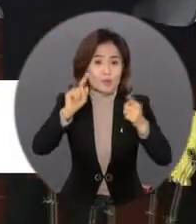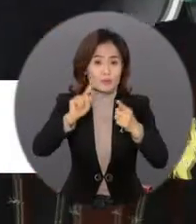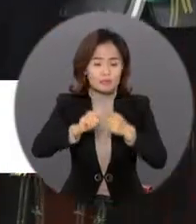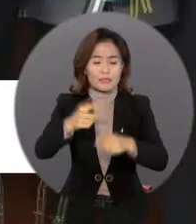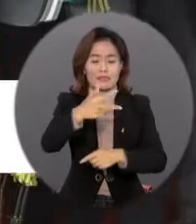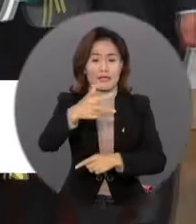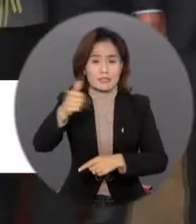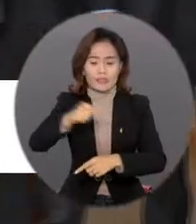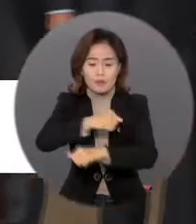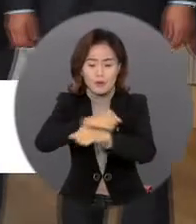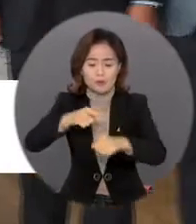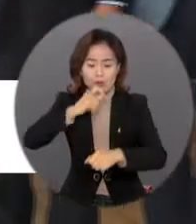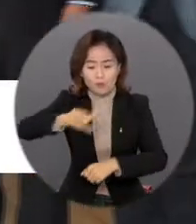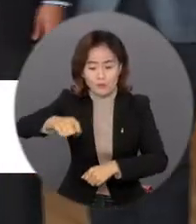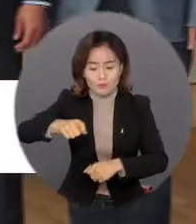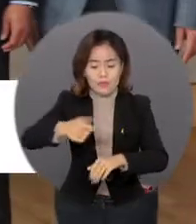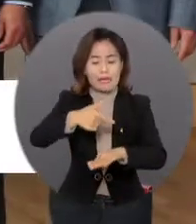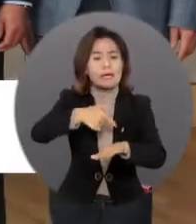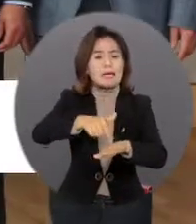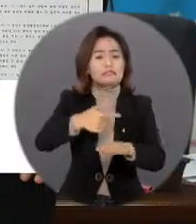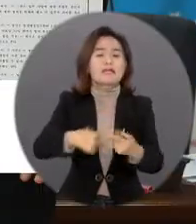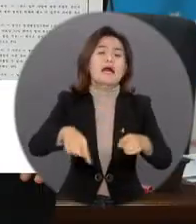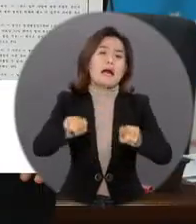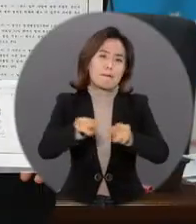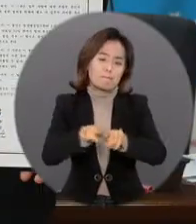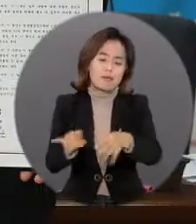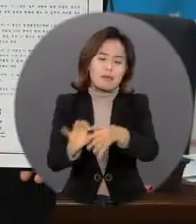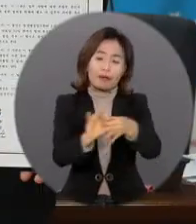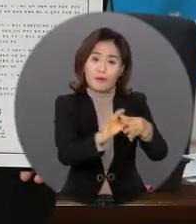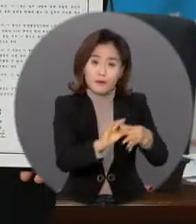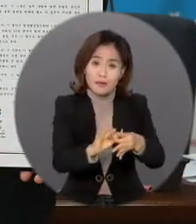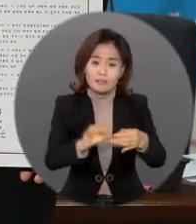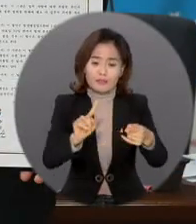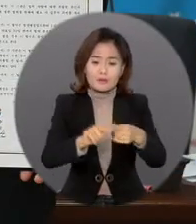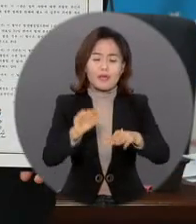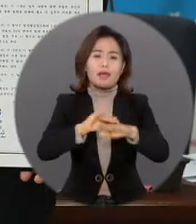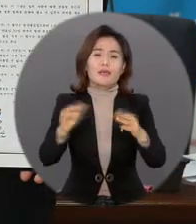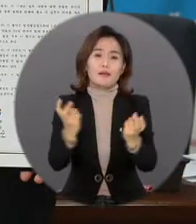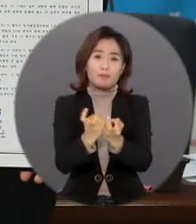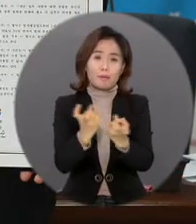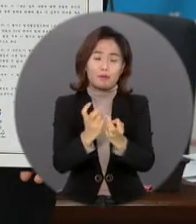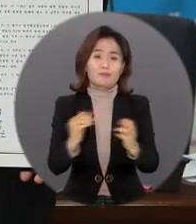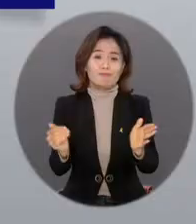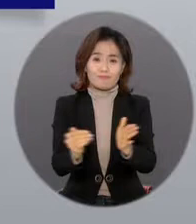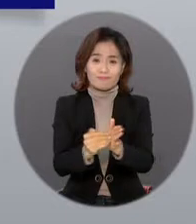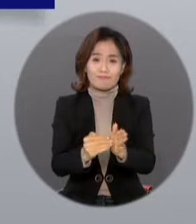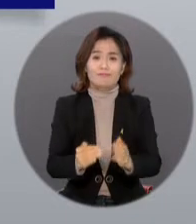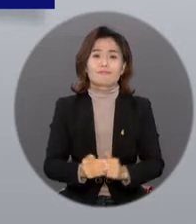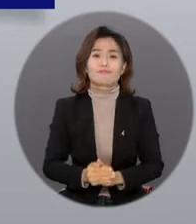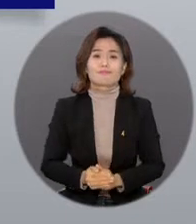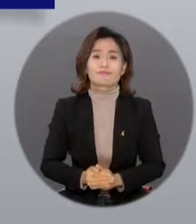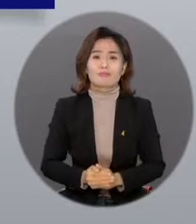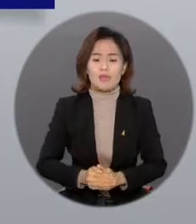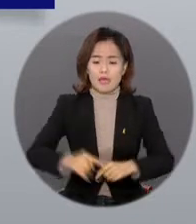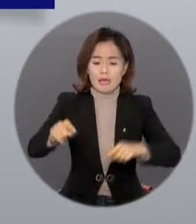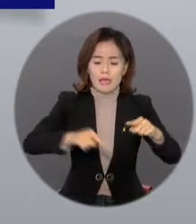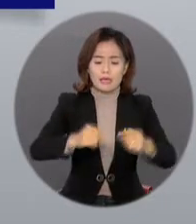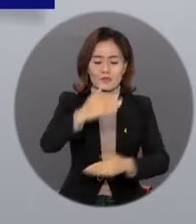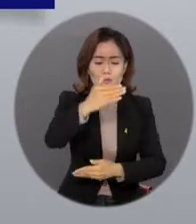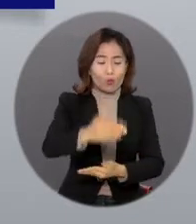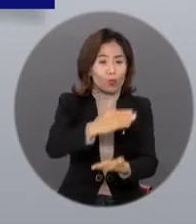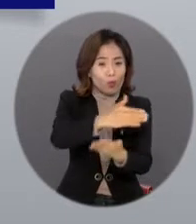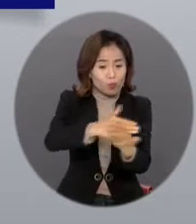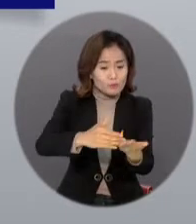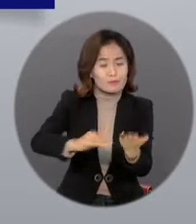장흥군의 광역상수도를 강진군의 상하분 마을과 연결하는 것으로 해결책을 찾았습니다. 행정구역은